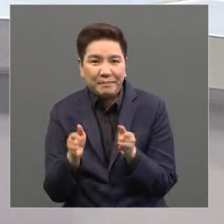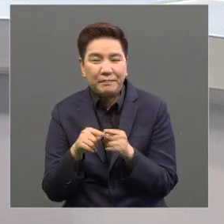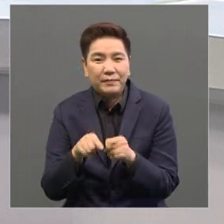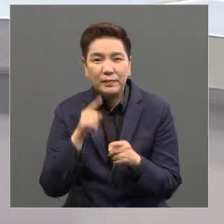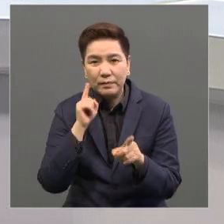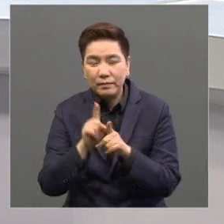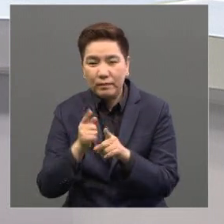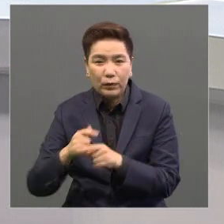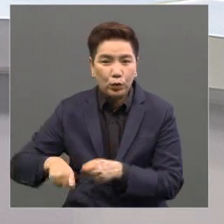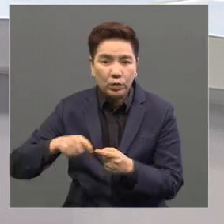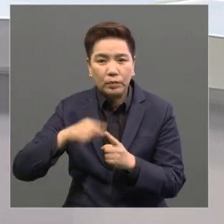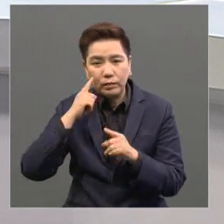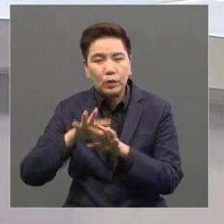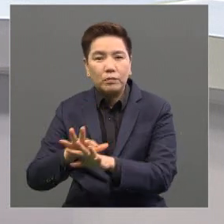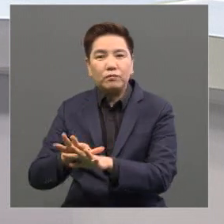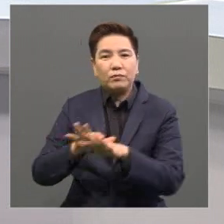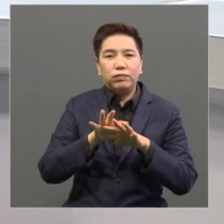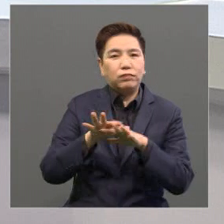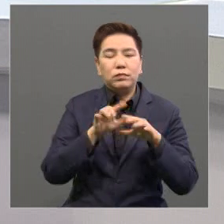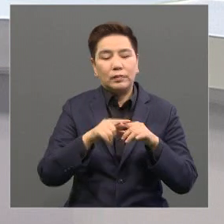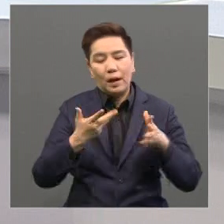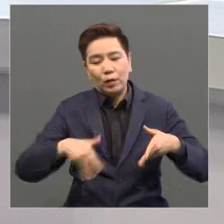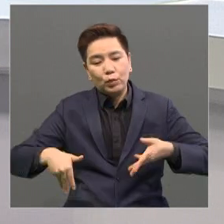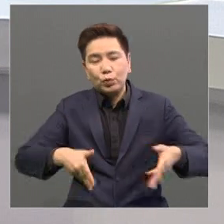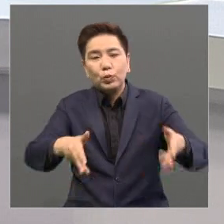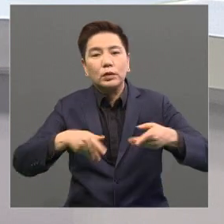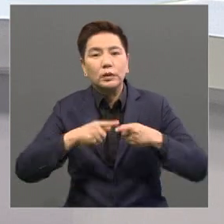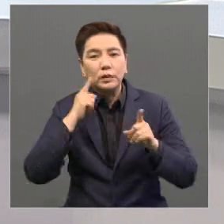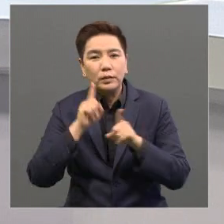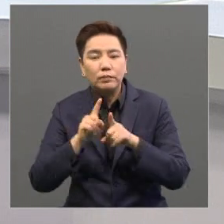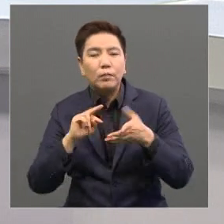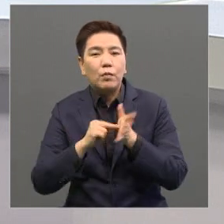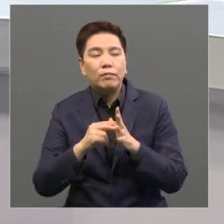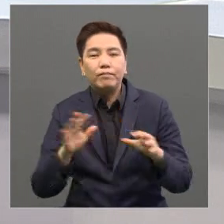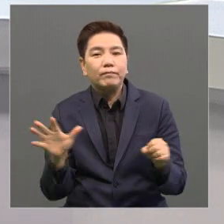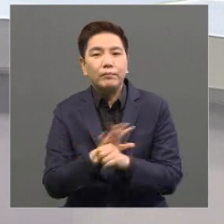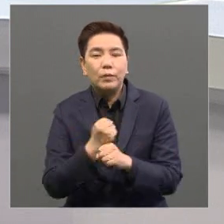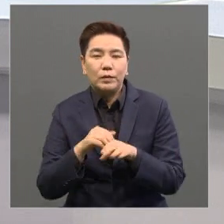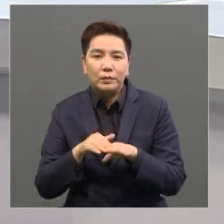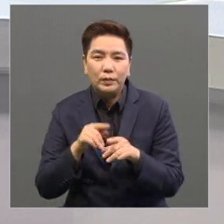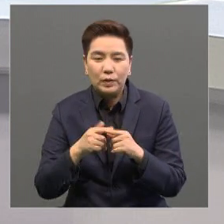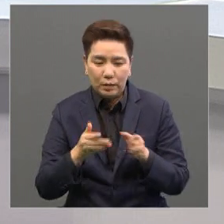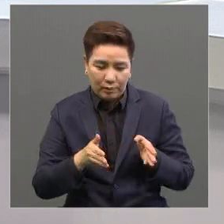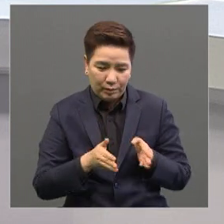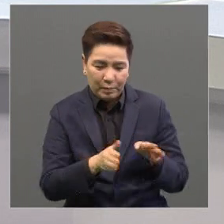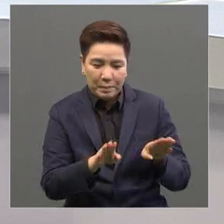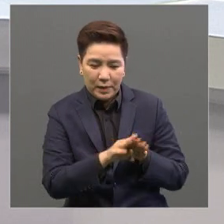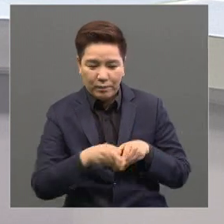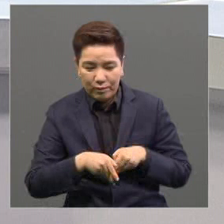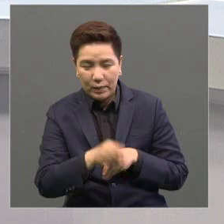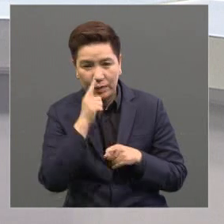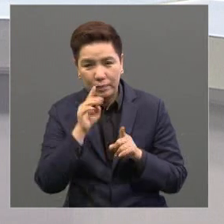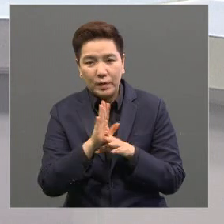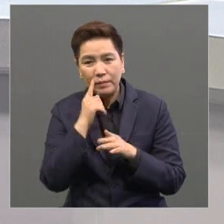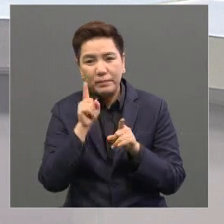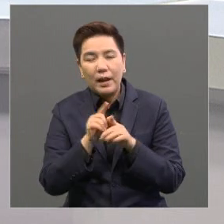เสร็จปุ๊บมันก็ทะลักทะลักสุดท้ายก็มากินเรื่องของถนนการจราจรประมาณ 2ช่องจราจรไม่